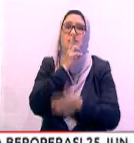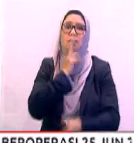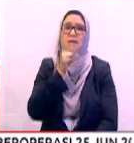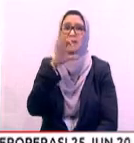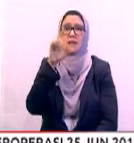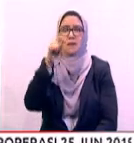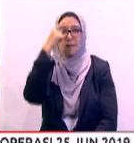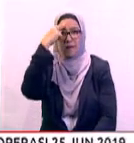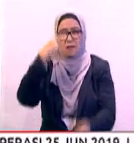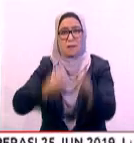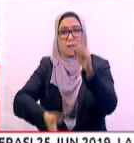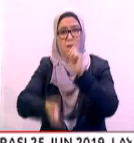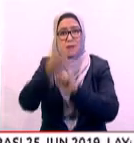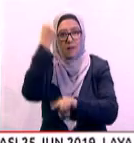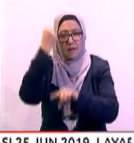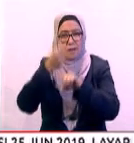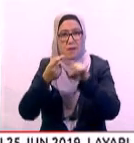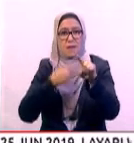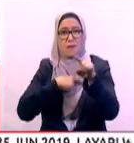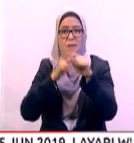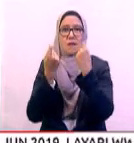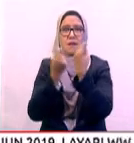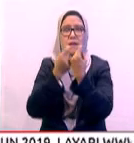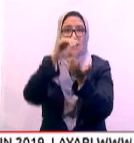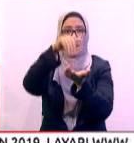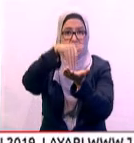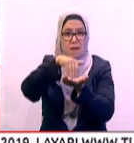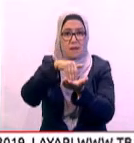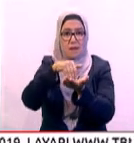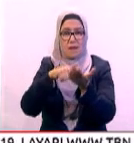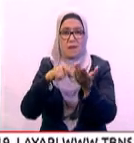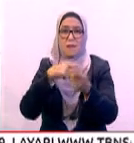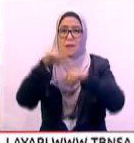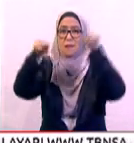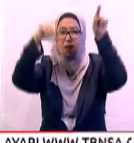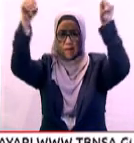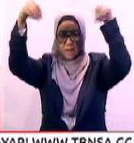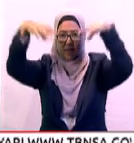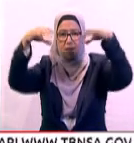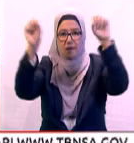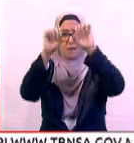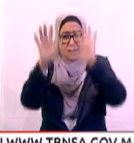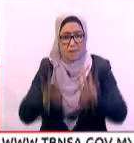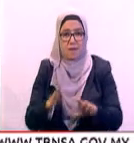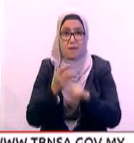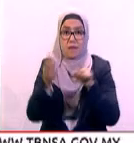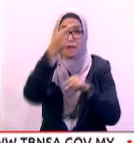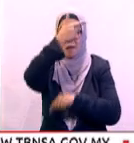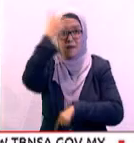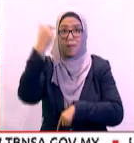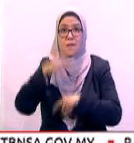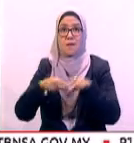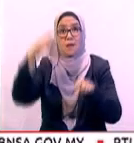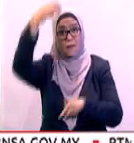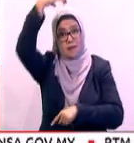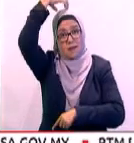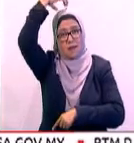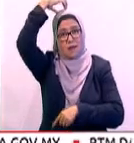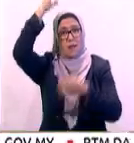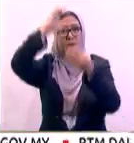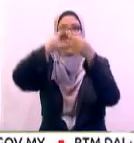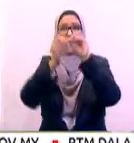skuad ibu kota pada aksi di Stadium Shah Alam, sekaligus melonjakkan Selangor ke kedudukan ketiga carta Liga.